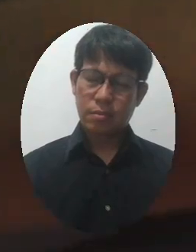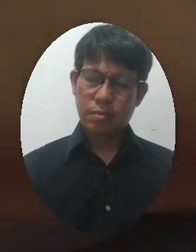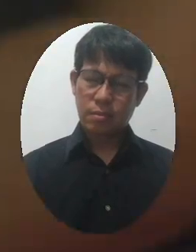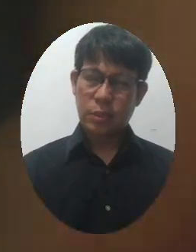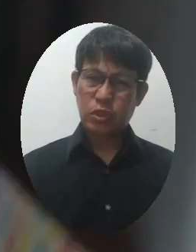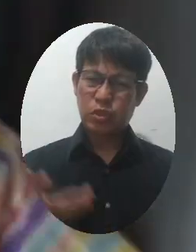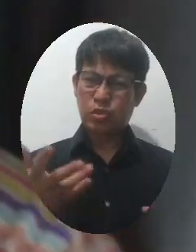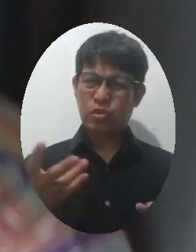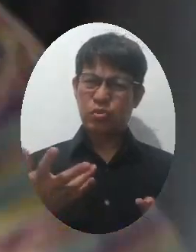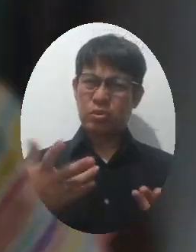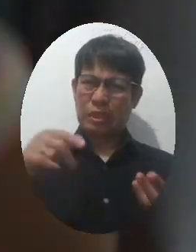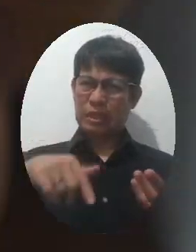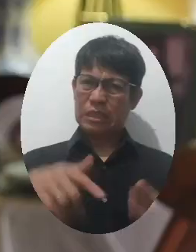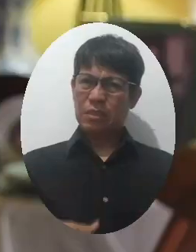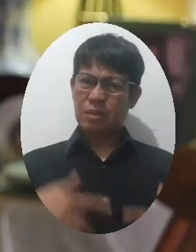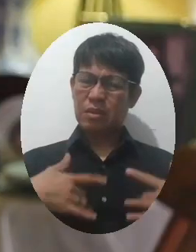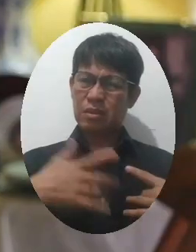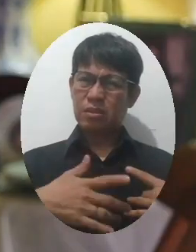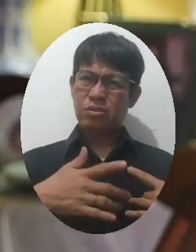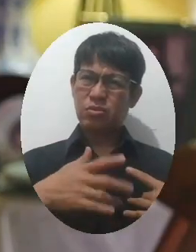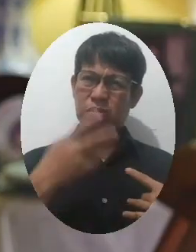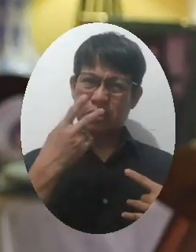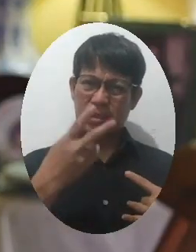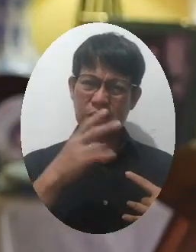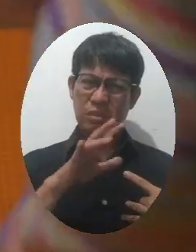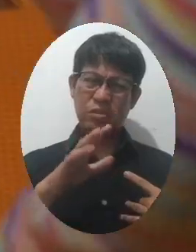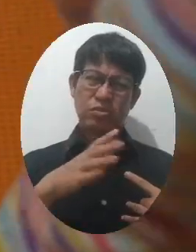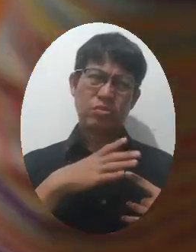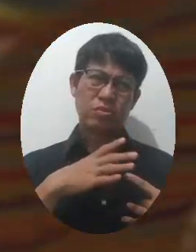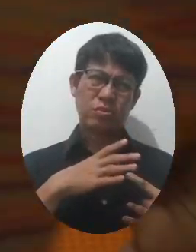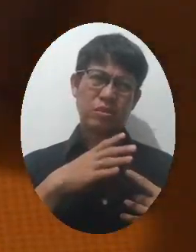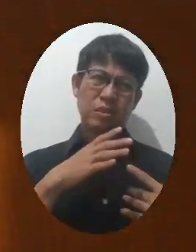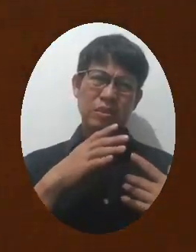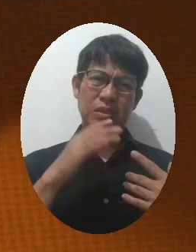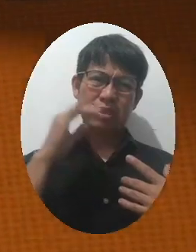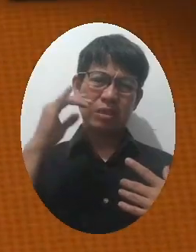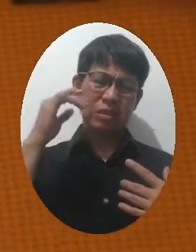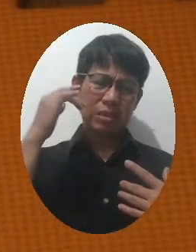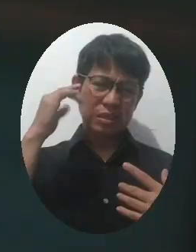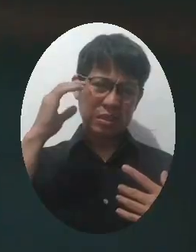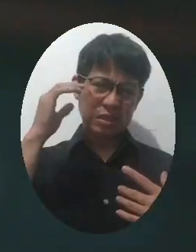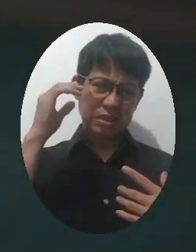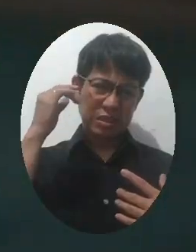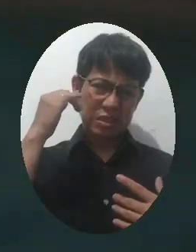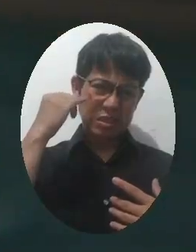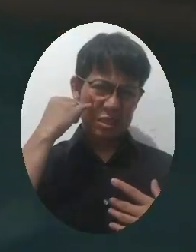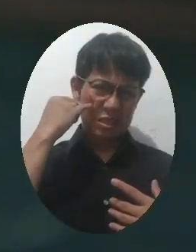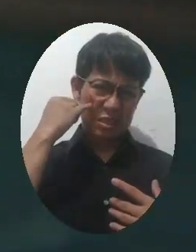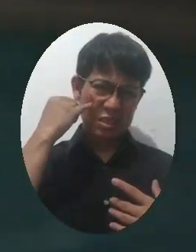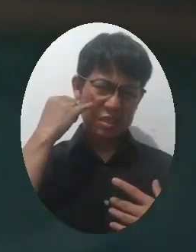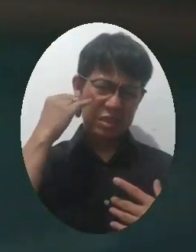Sa gitna ng kanilang sitwasyon, nakakatuwa makita na tila walang sakit si Zariah.